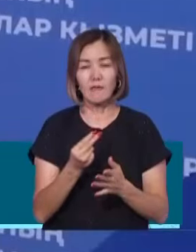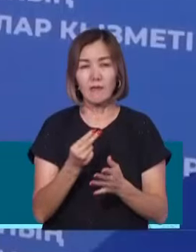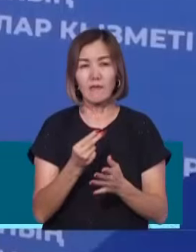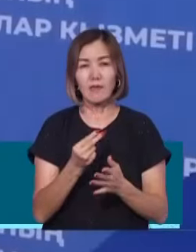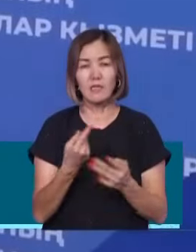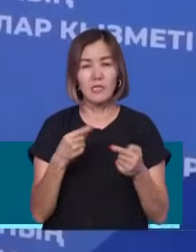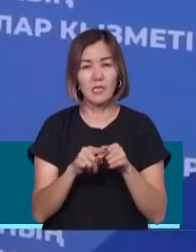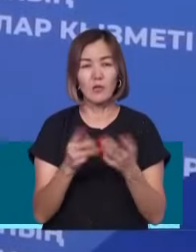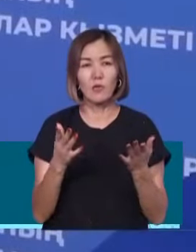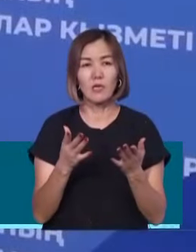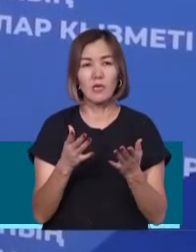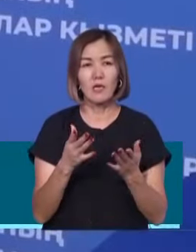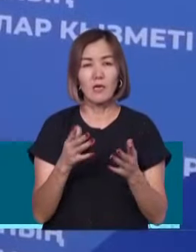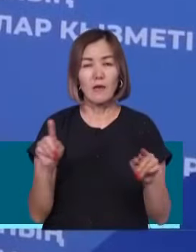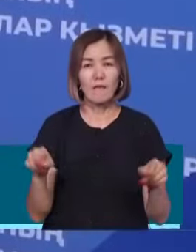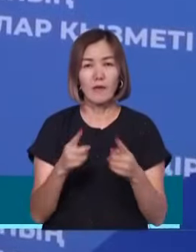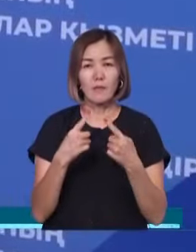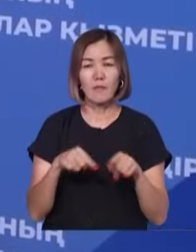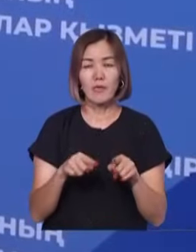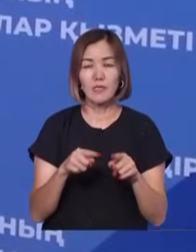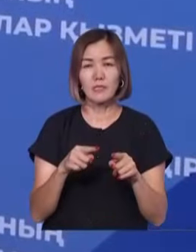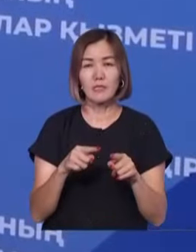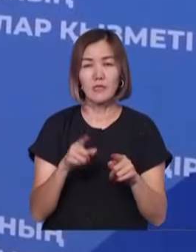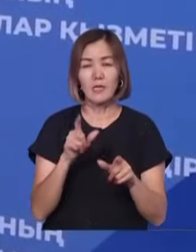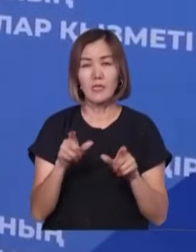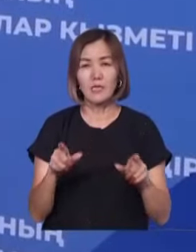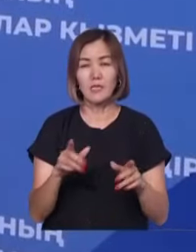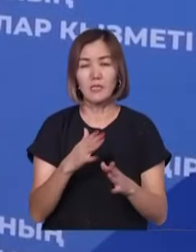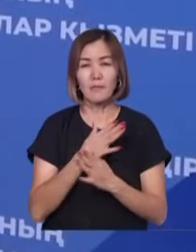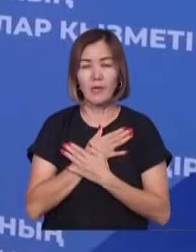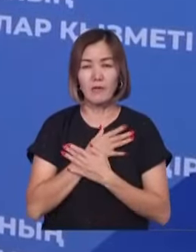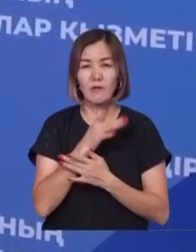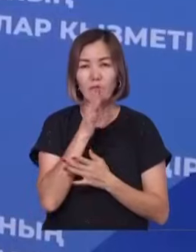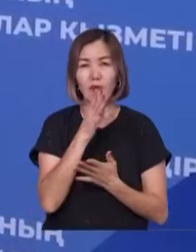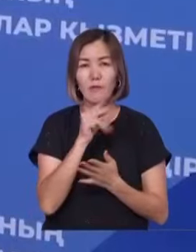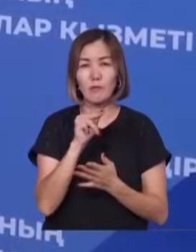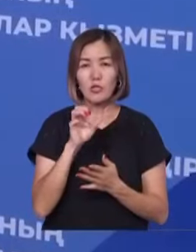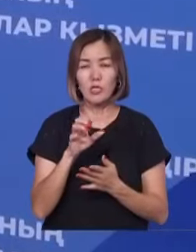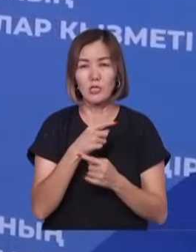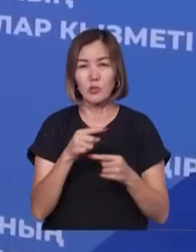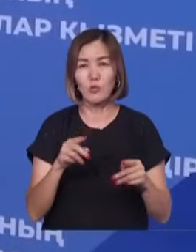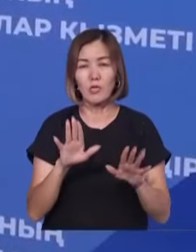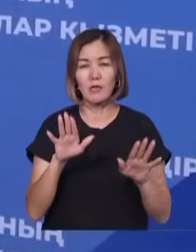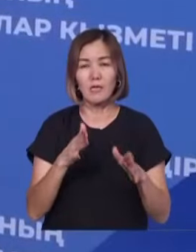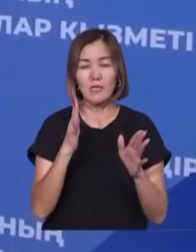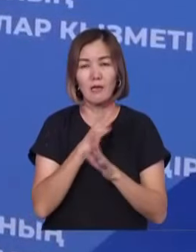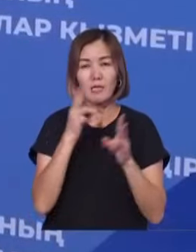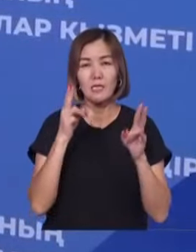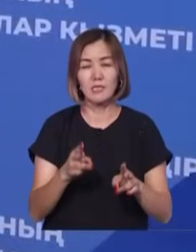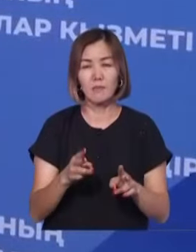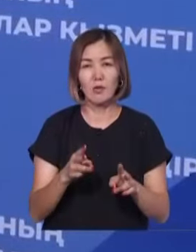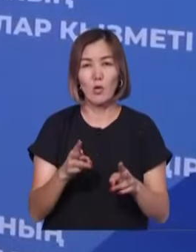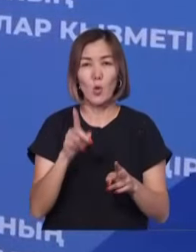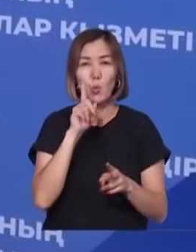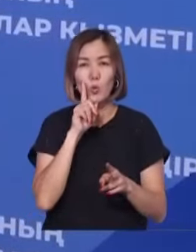также помощью формируется база с информацией о гражданах погибших во время ЧС или других катаклизмов для нас стало намного